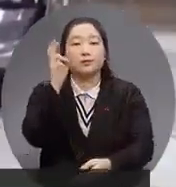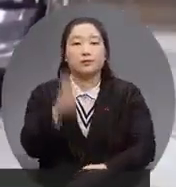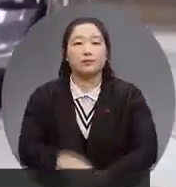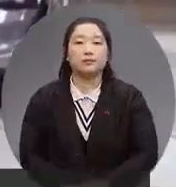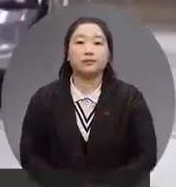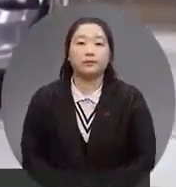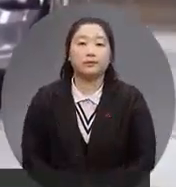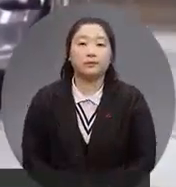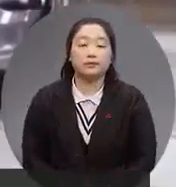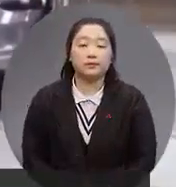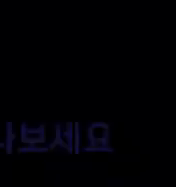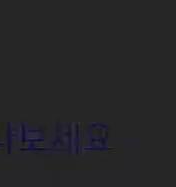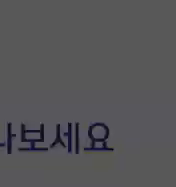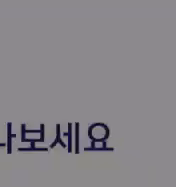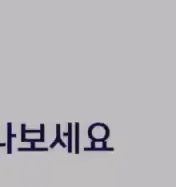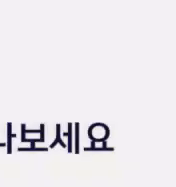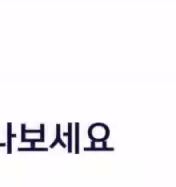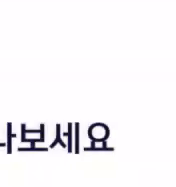김대욱입니다